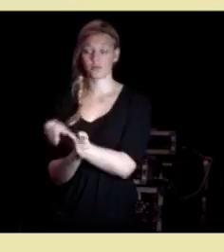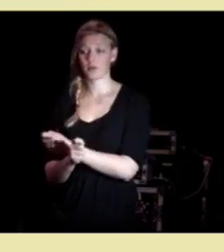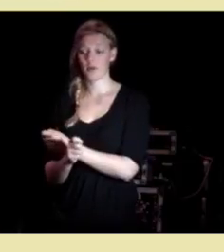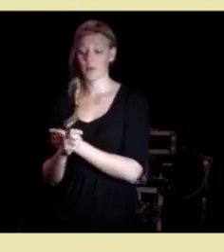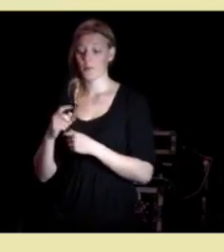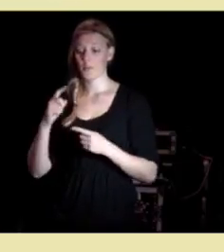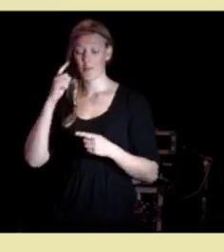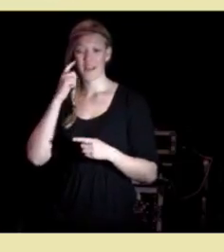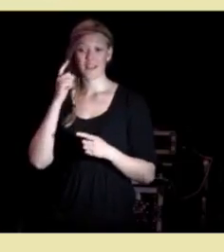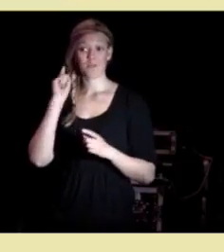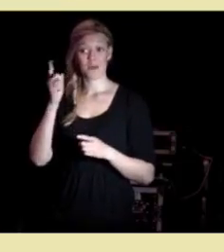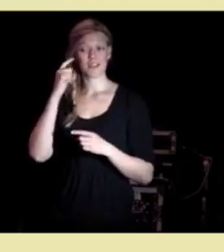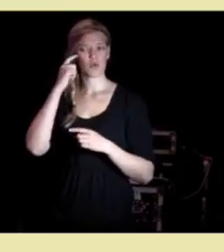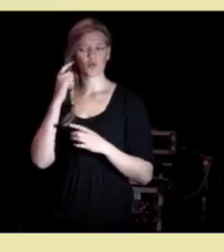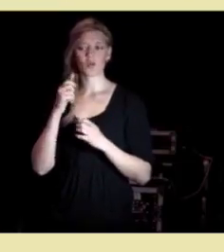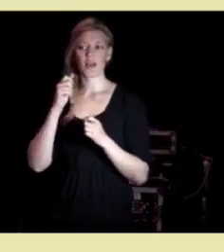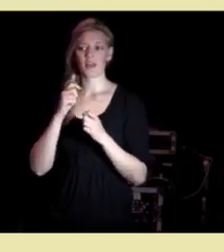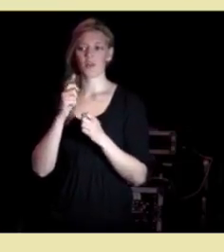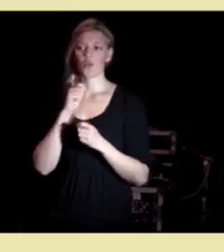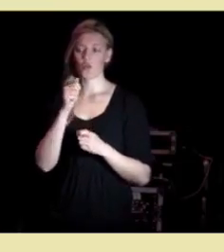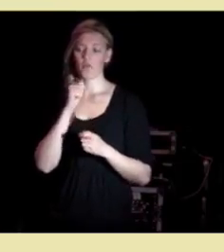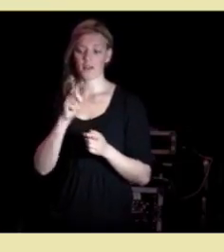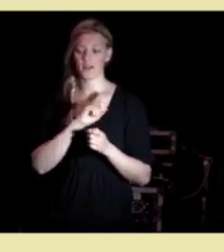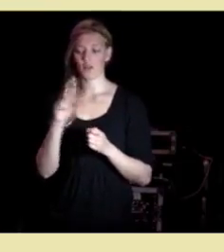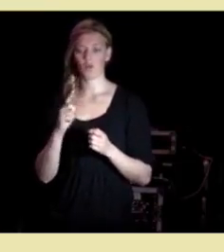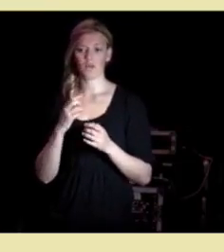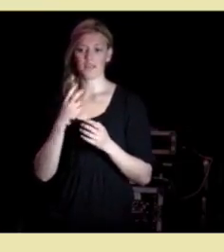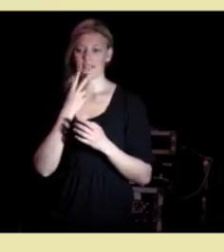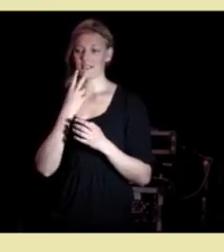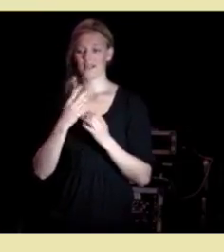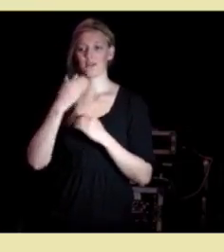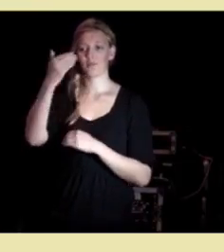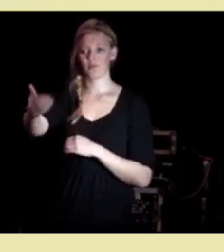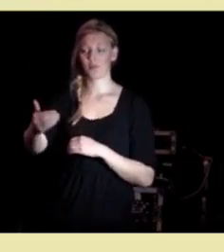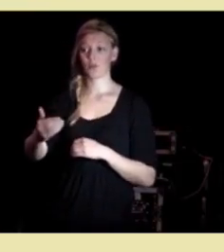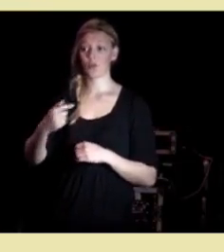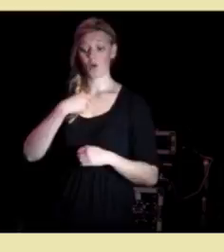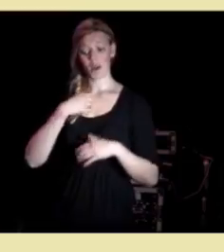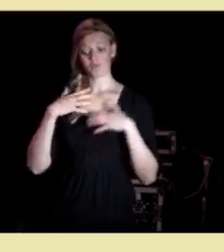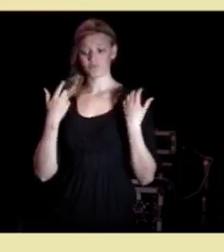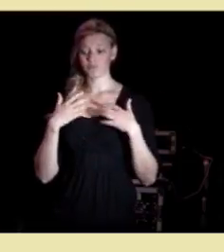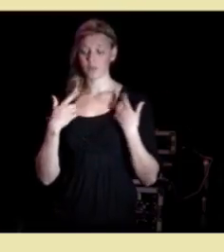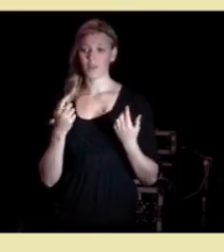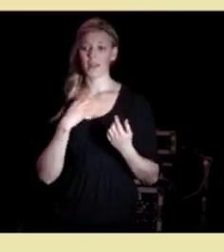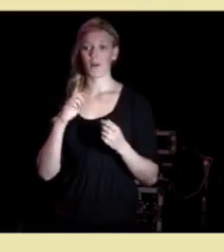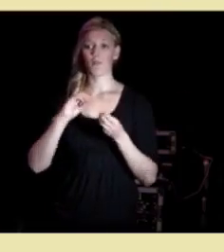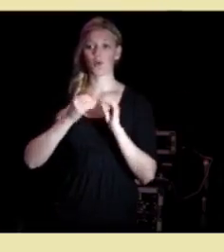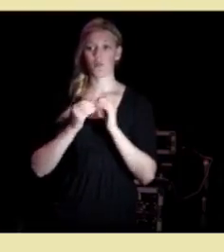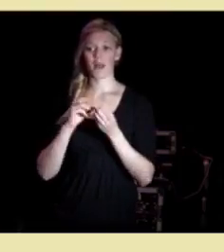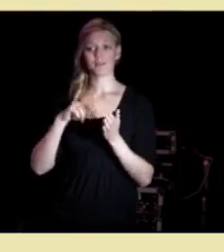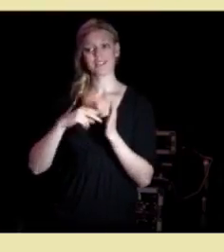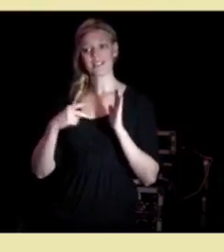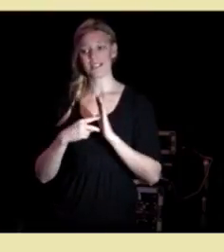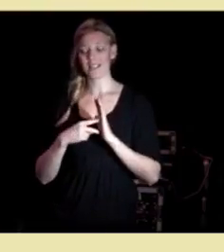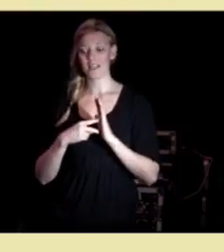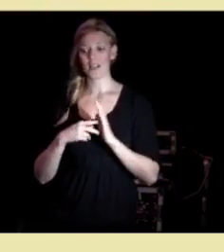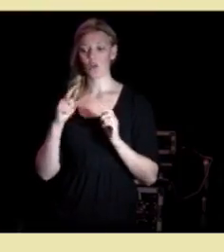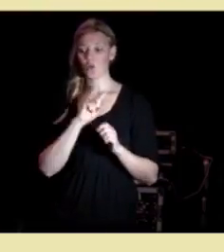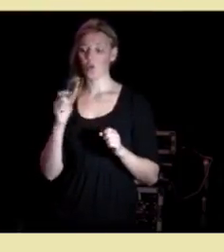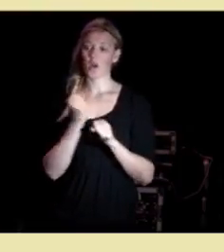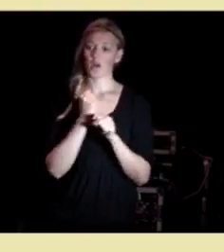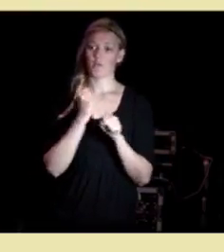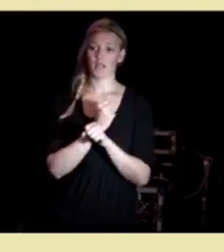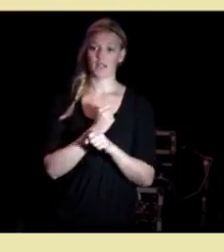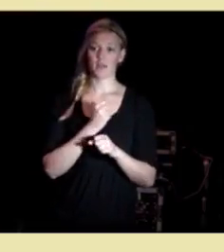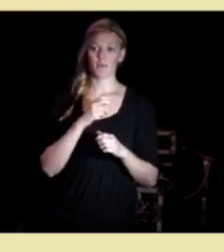når vi ser fremover i tid å tenke gjennom dette grundig. Så jeg er glad for at dette bringes opp som en problemstilling i arbeidet med Nasjonal helse- og